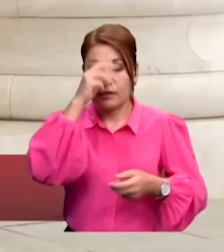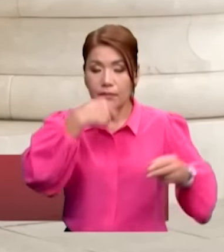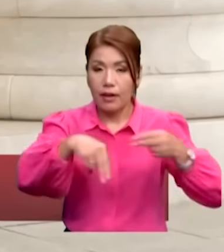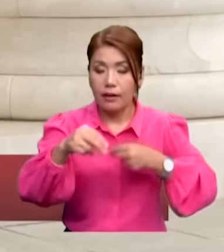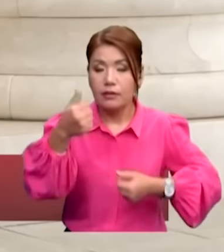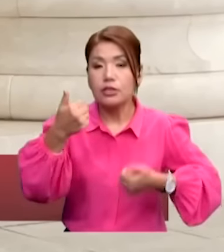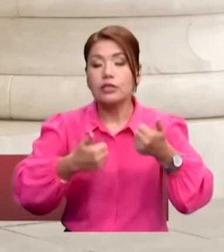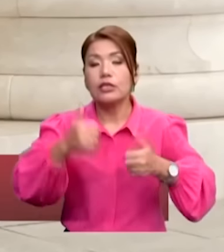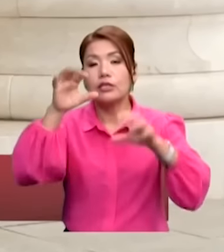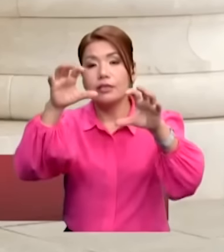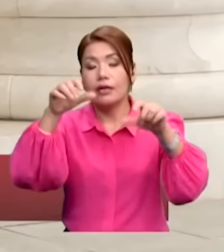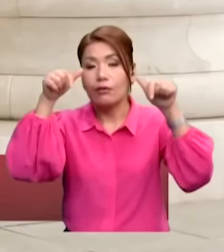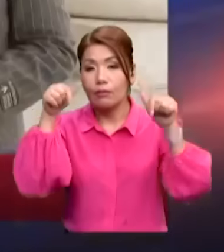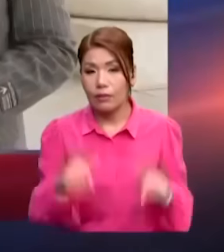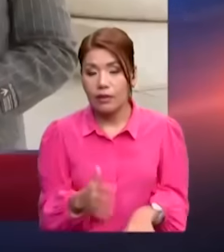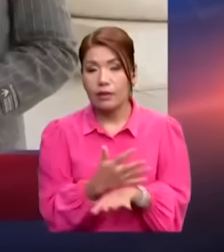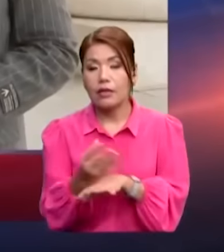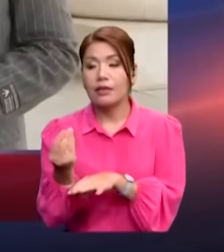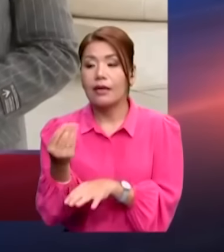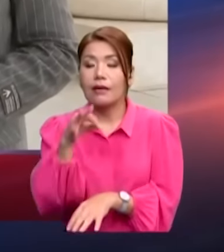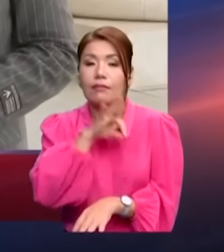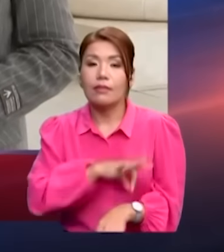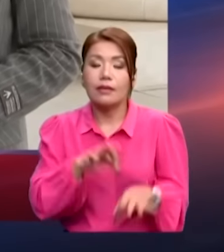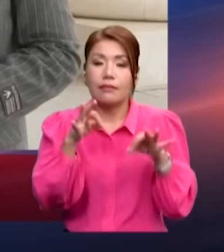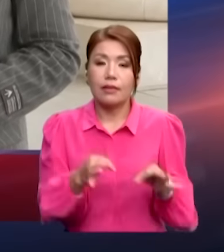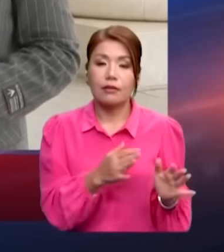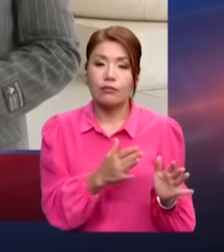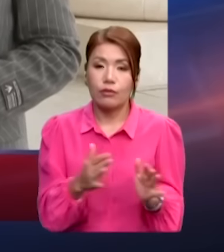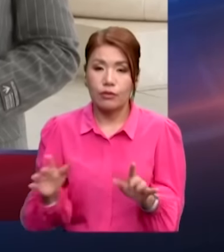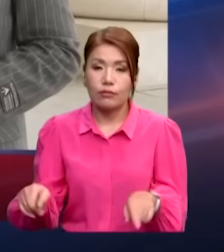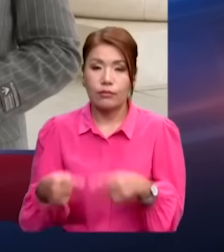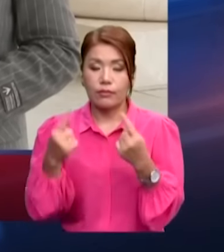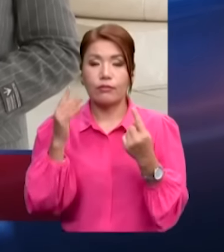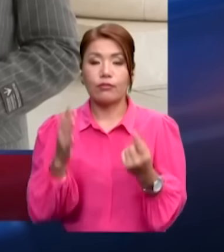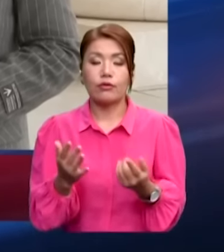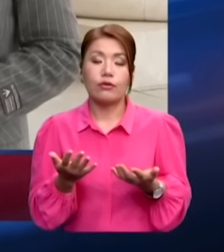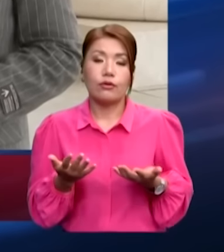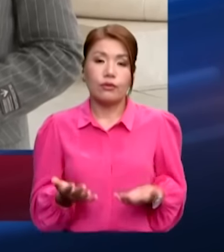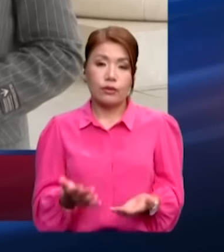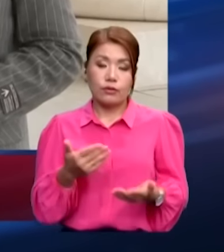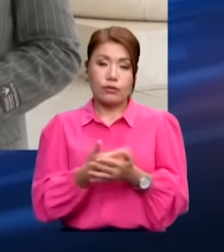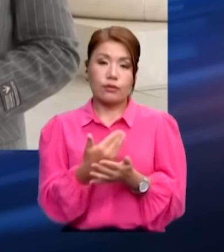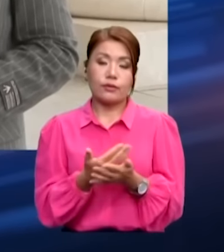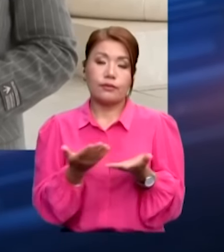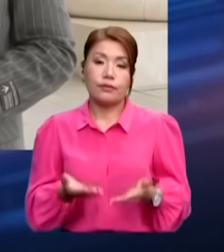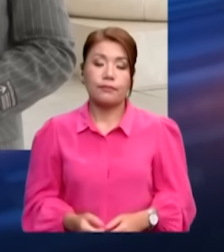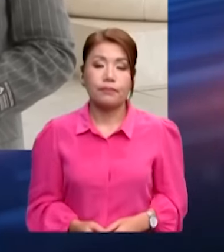қатысты заң қабылданған соң ақша игеру қалыпқа келеді деп құтылды. Менде бар осы, Әсел. Рахмет, Гүлназ.